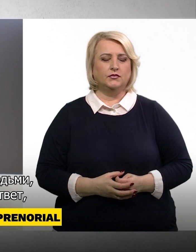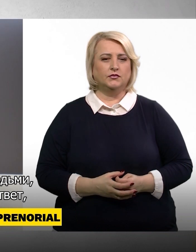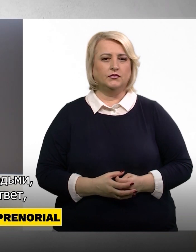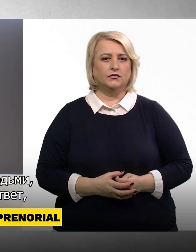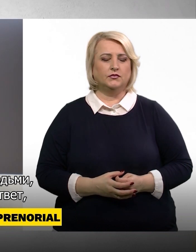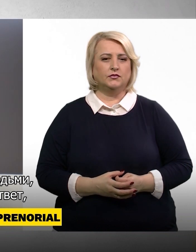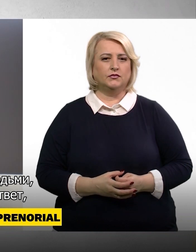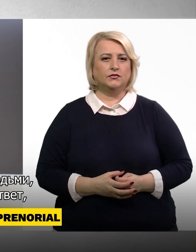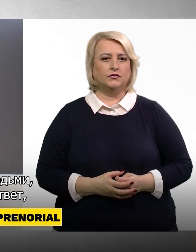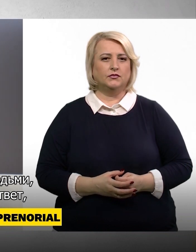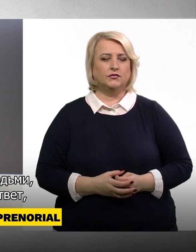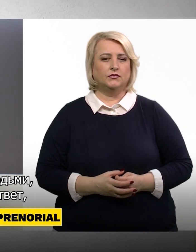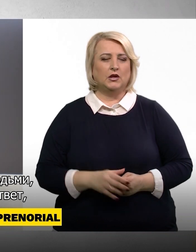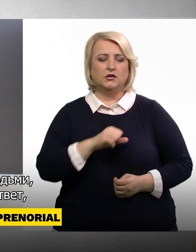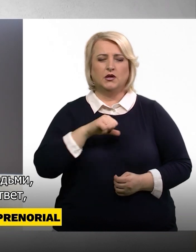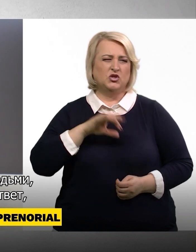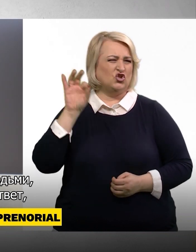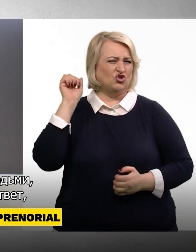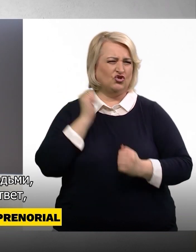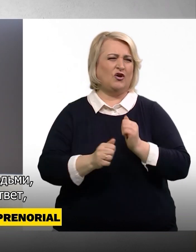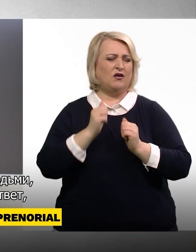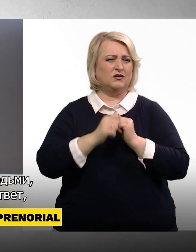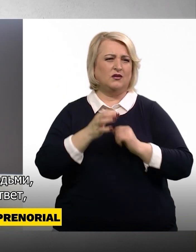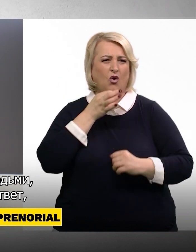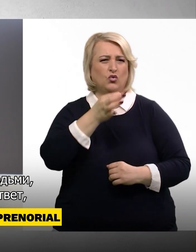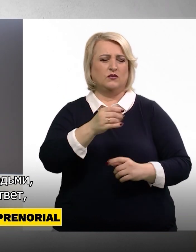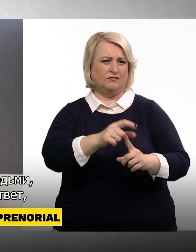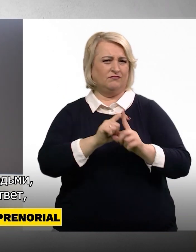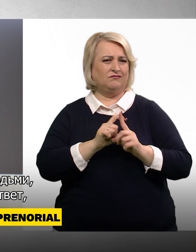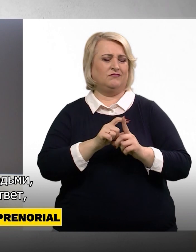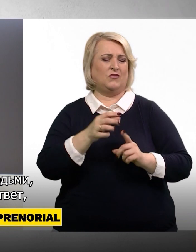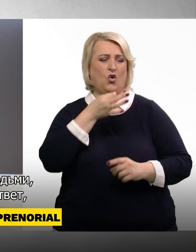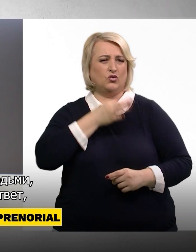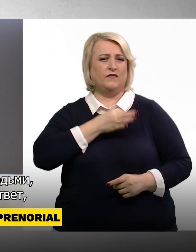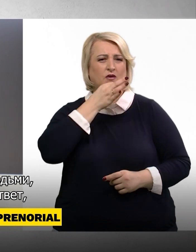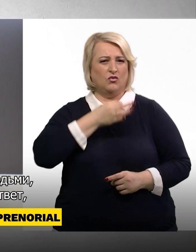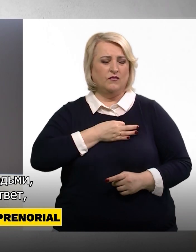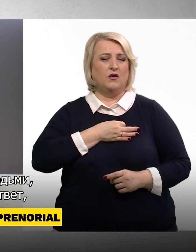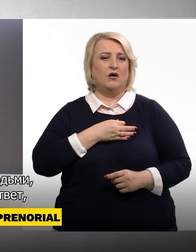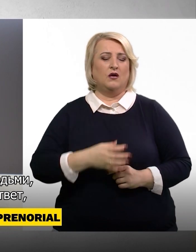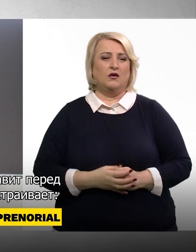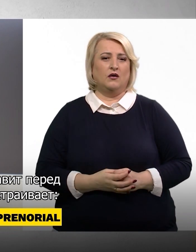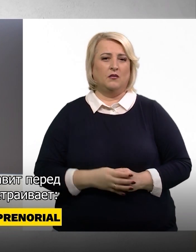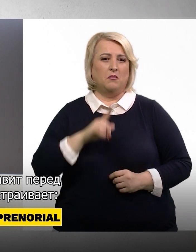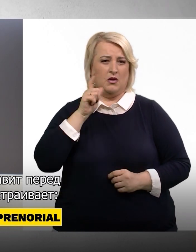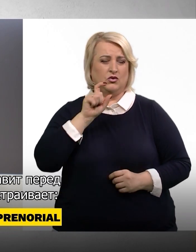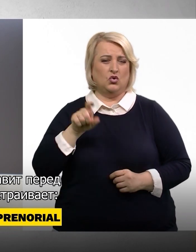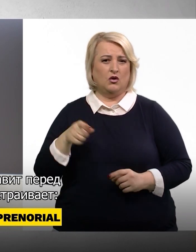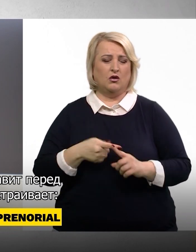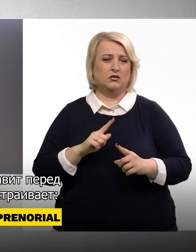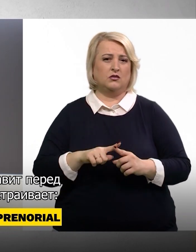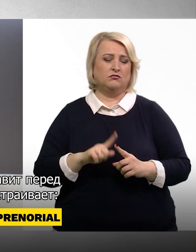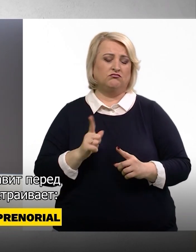întrebarea sau răspunsul cel mai des care îl obții sau îl vedeam până acum de la ei și îl vedem, deci unul